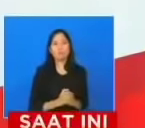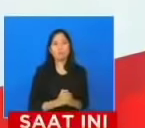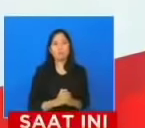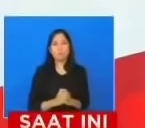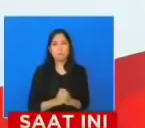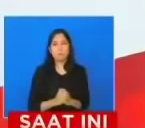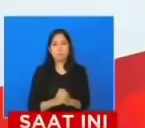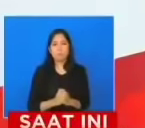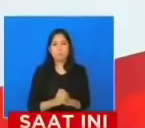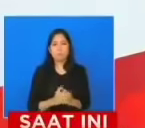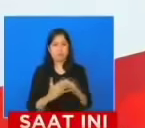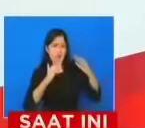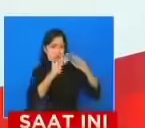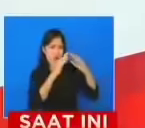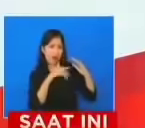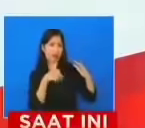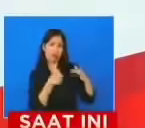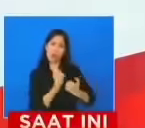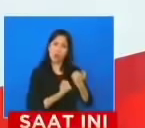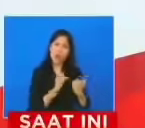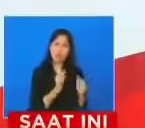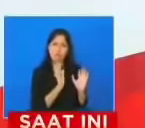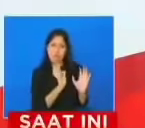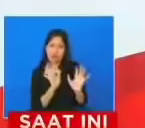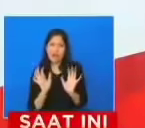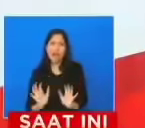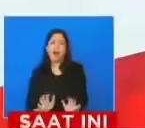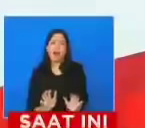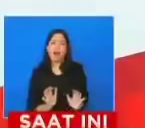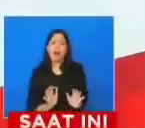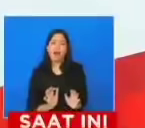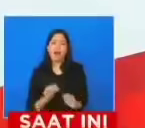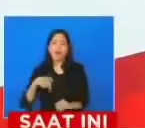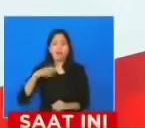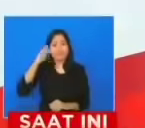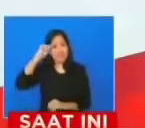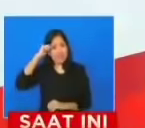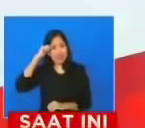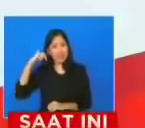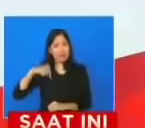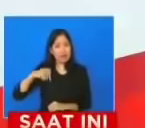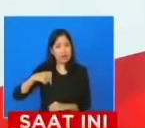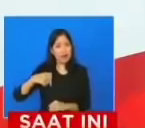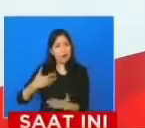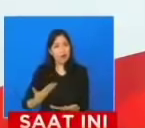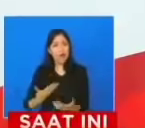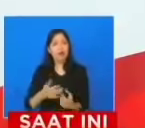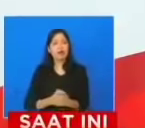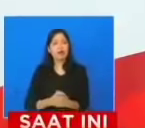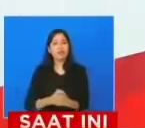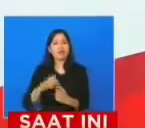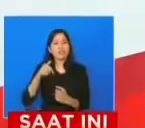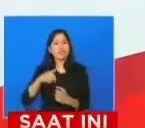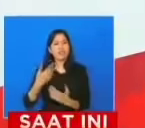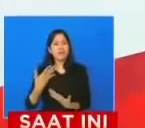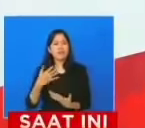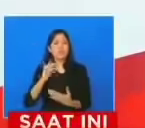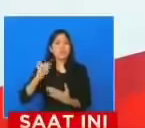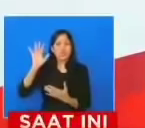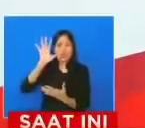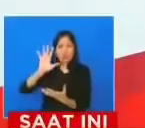Banyak yang bisa dilakukan. Kami mengingatkan saat ini adalah periode